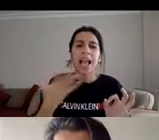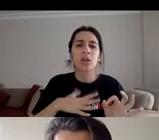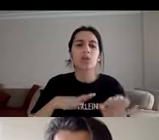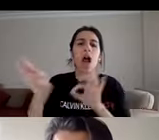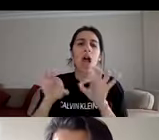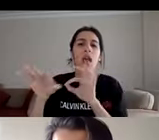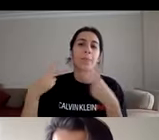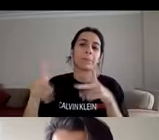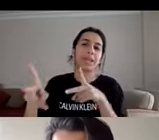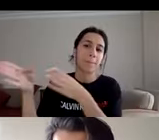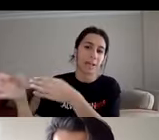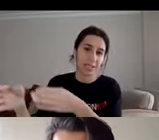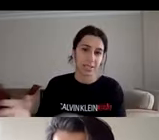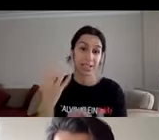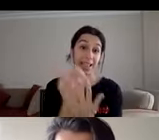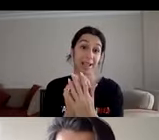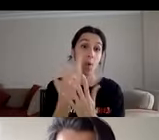sesle dinlenebiliyor. Bunlar güzel örnekler.